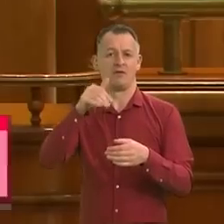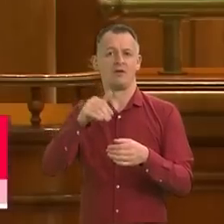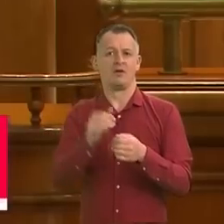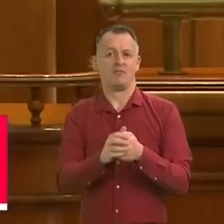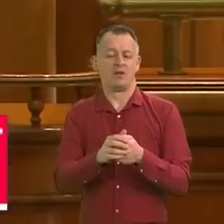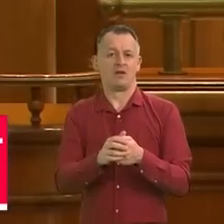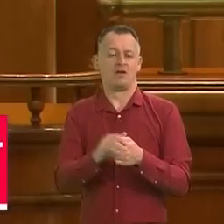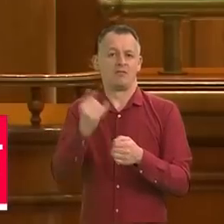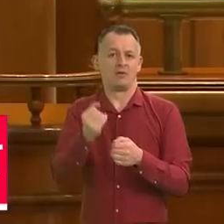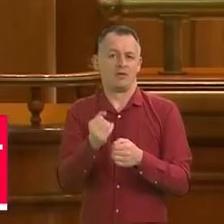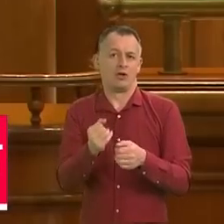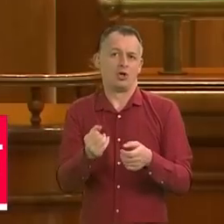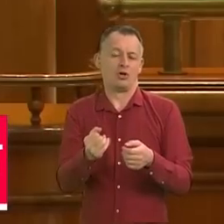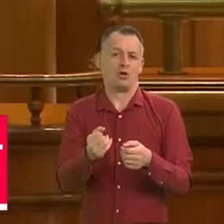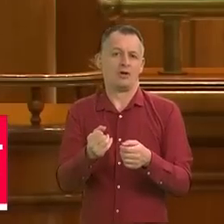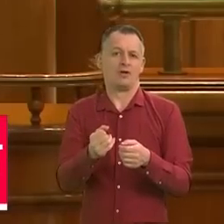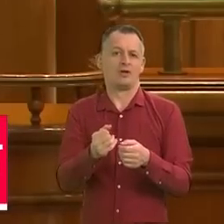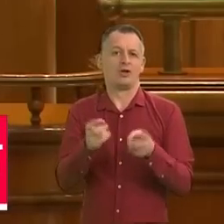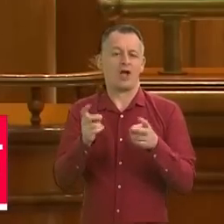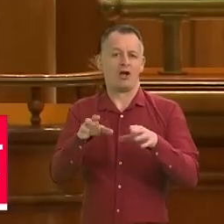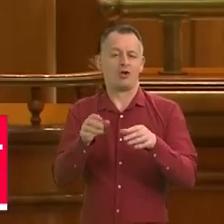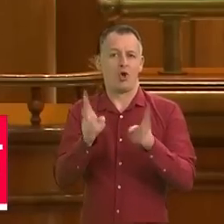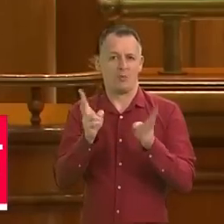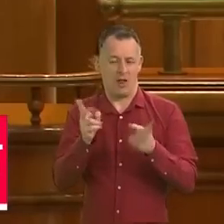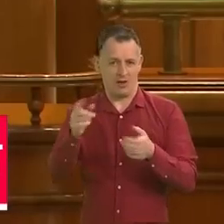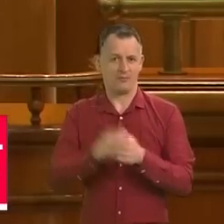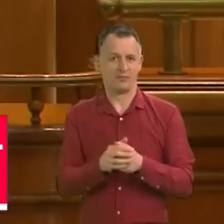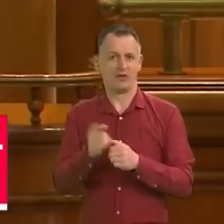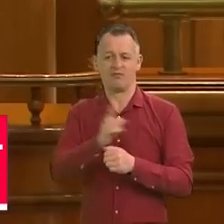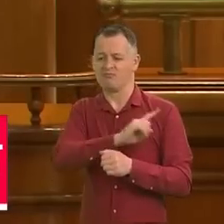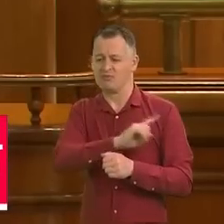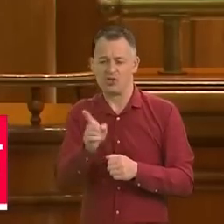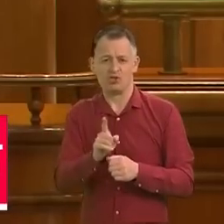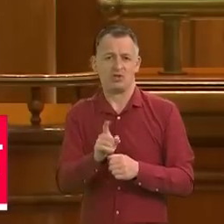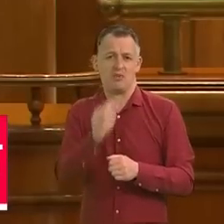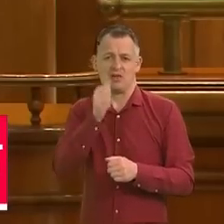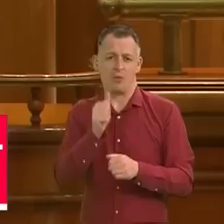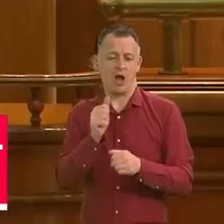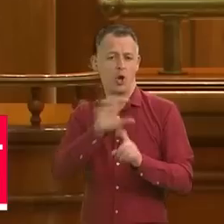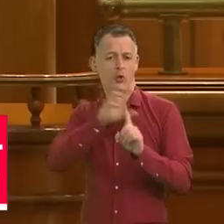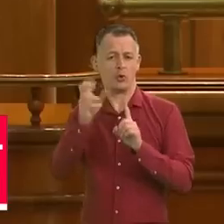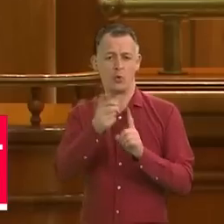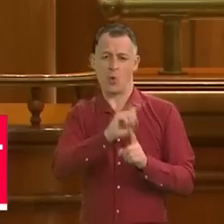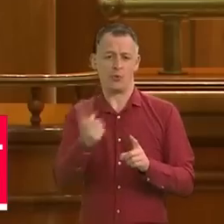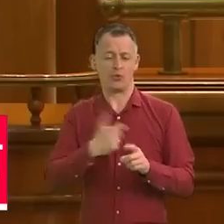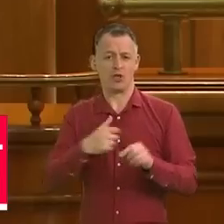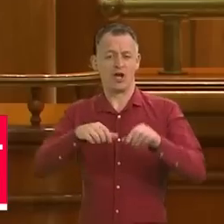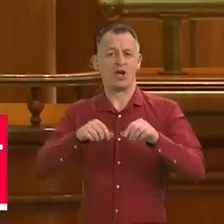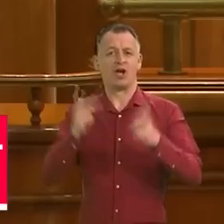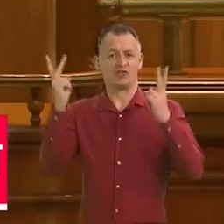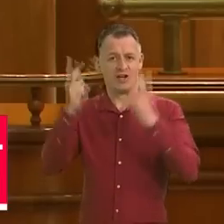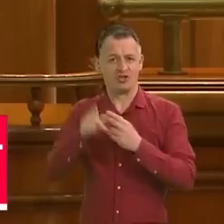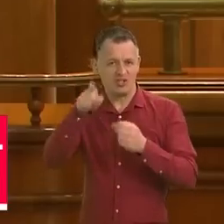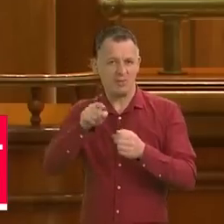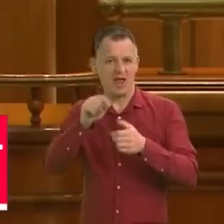de Caragiale. Niciun scriitor din nicio cultură nu ar fi putut anticipa o asemenea mizerie,